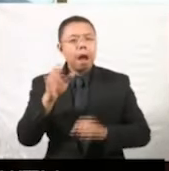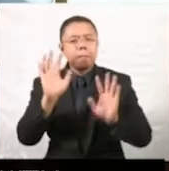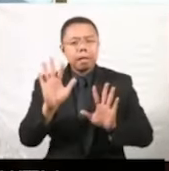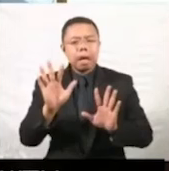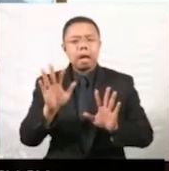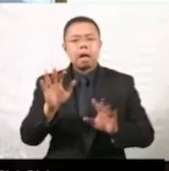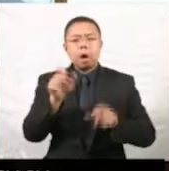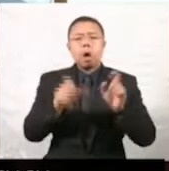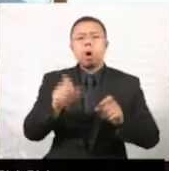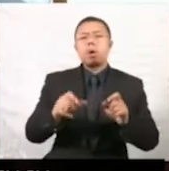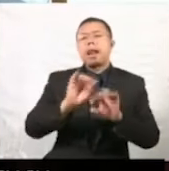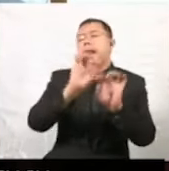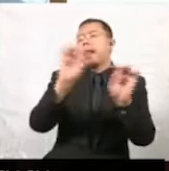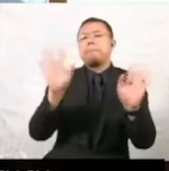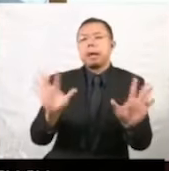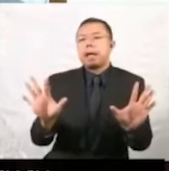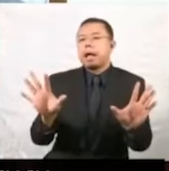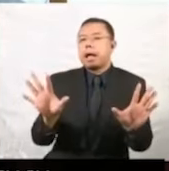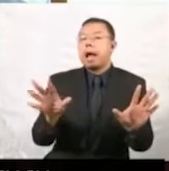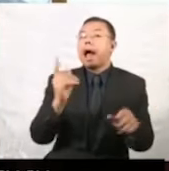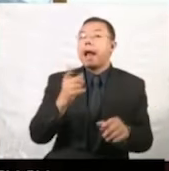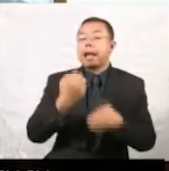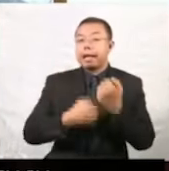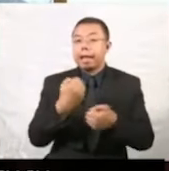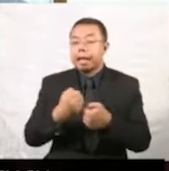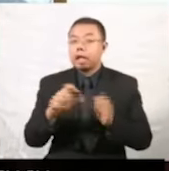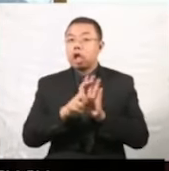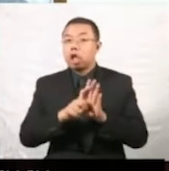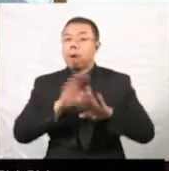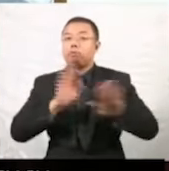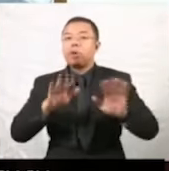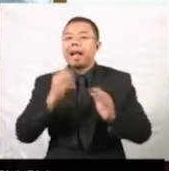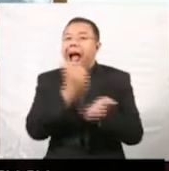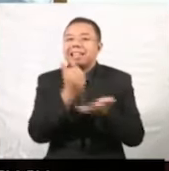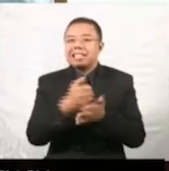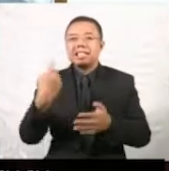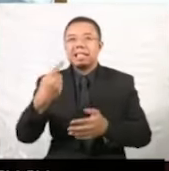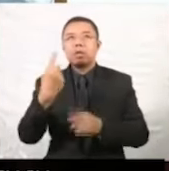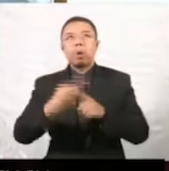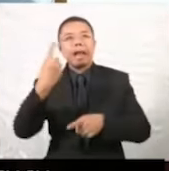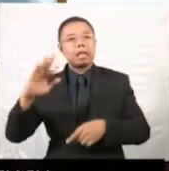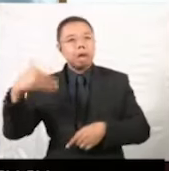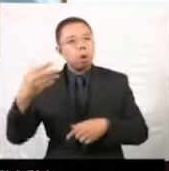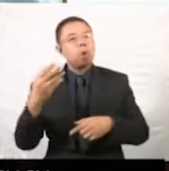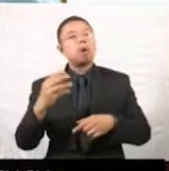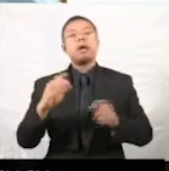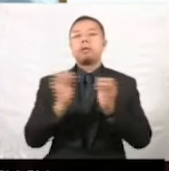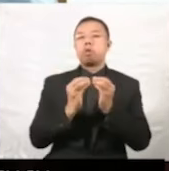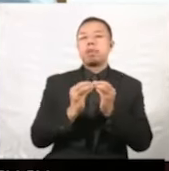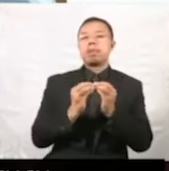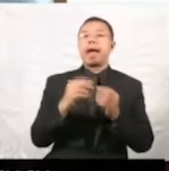sana bukan hanya badui ada juga kegiatan-kegiatan tradisional yang tiap tahun dilakukan Nah jadi